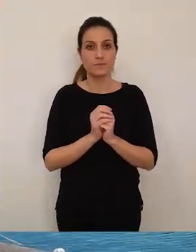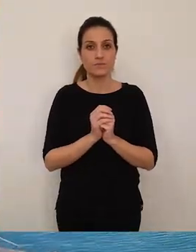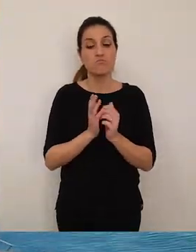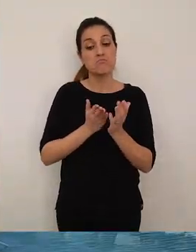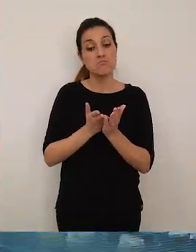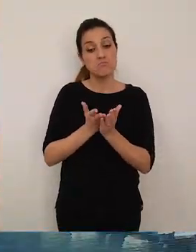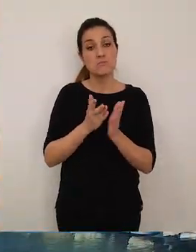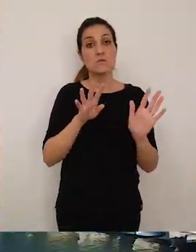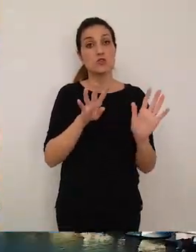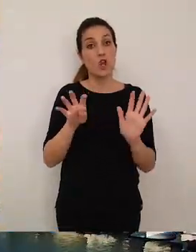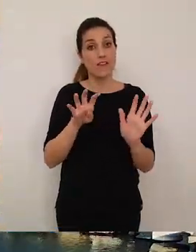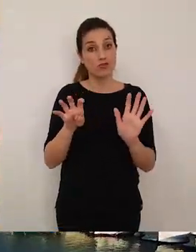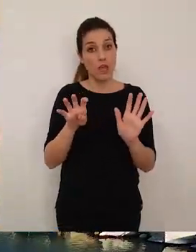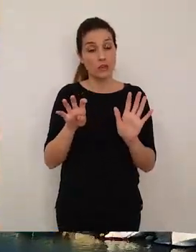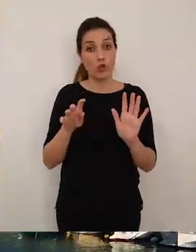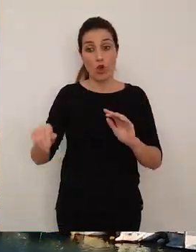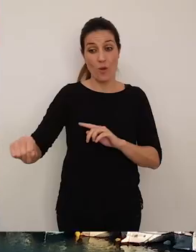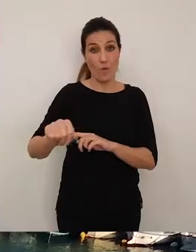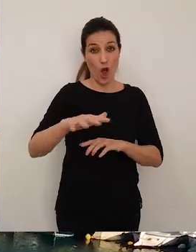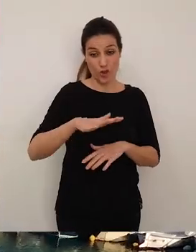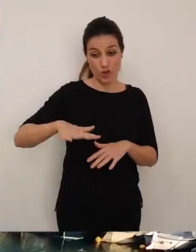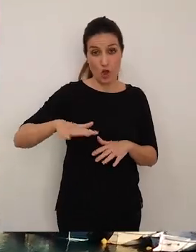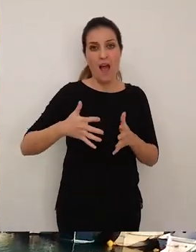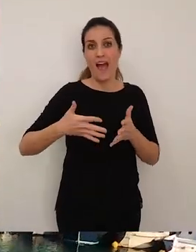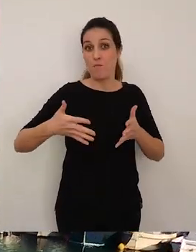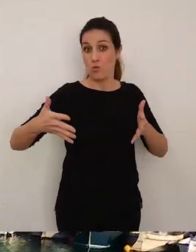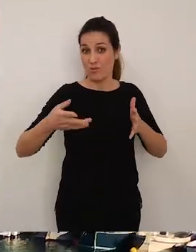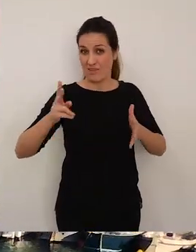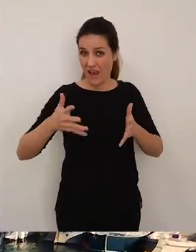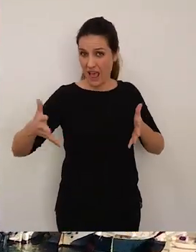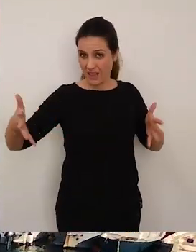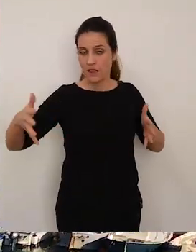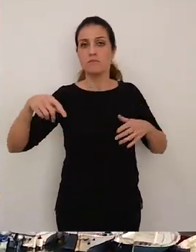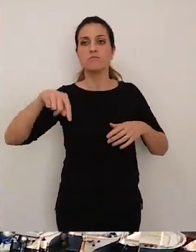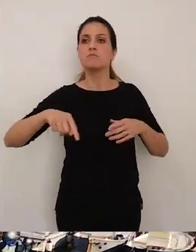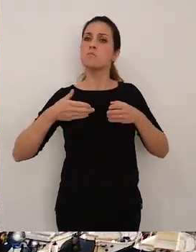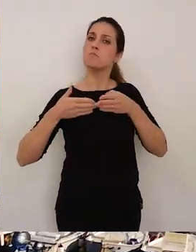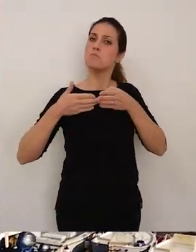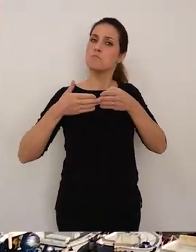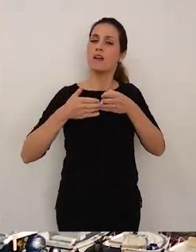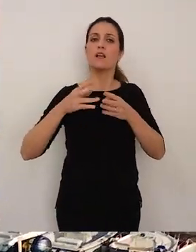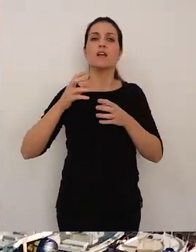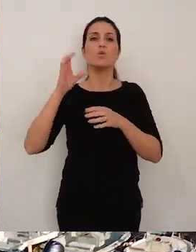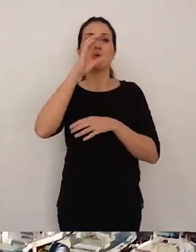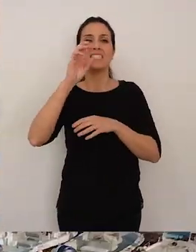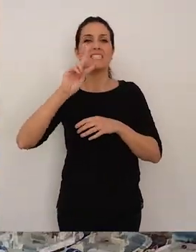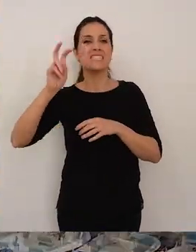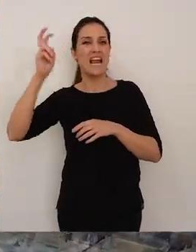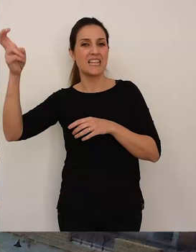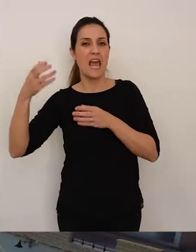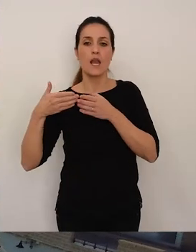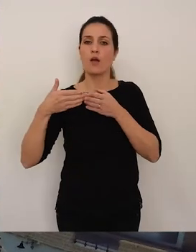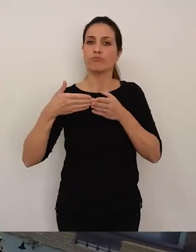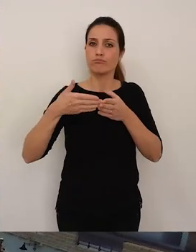Nel corso del Novecento, l'area portuale è stata ampliata ed oggi è ravvivata dalle imbarcazioni dei turisti stranieri, dai